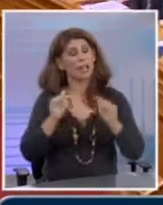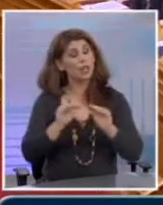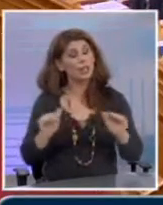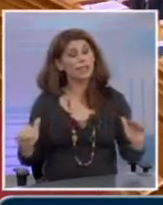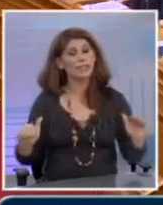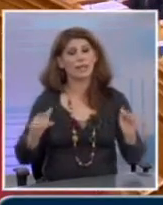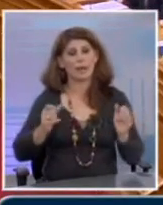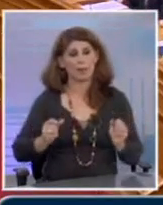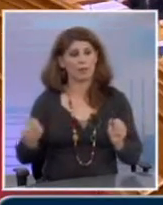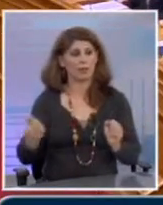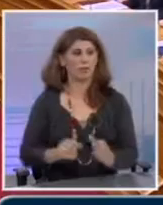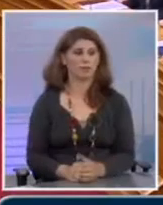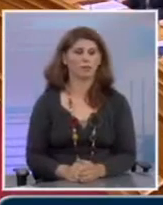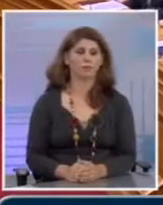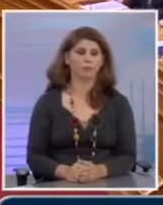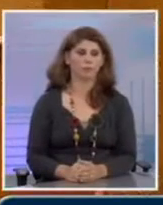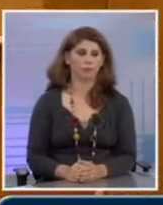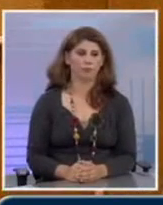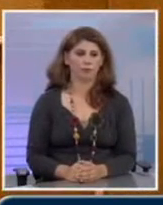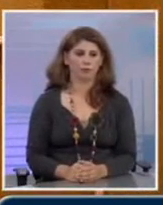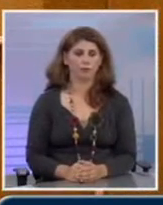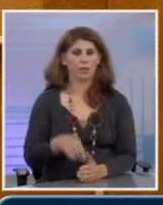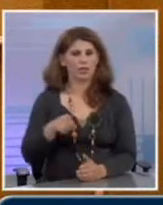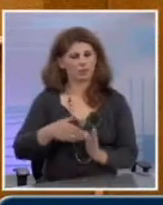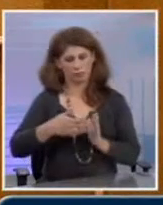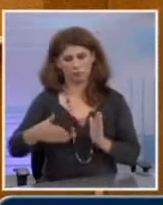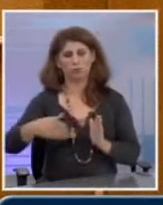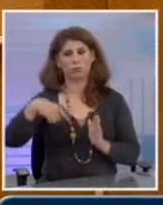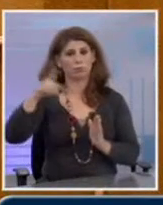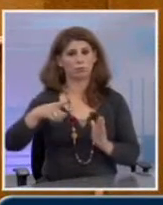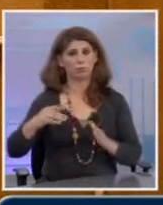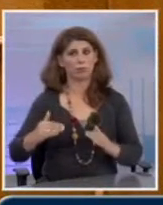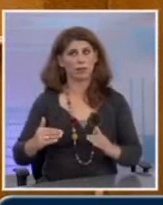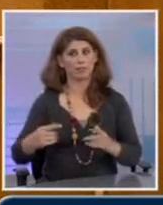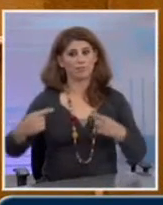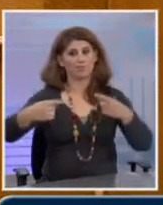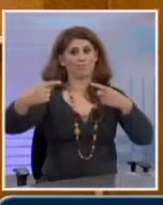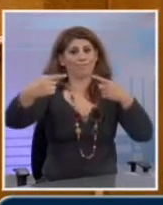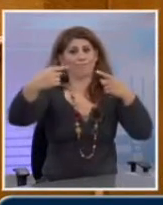Ευχαριστώ κύριε συνάδελφε. Διεξάγεται μια συζήτηση όντως σε υψηλούς τόνους.